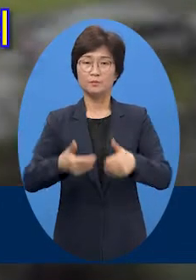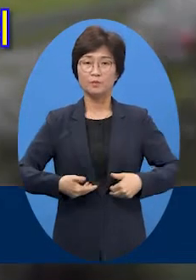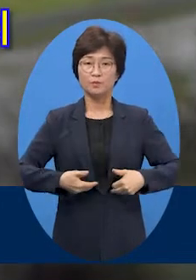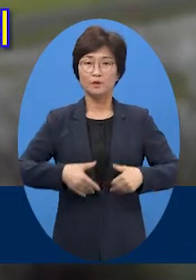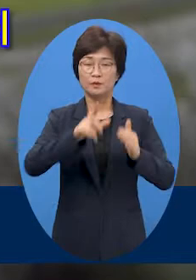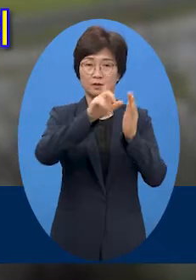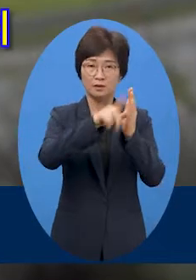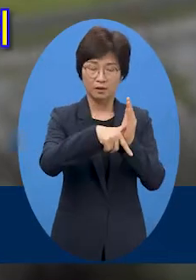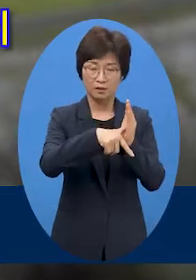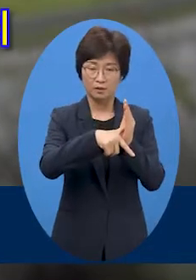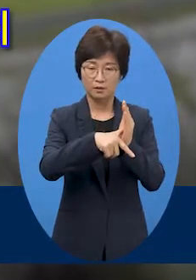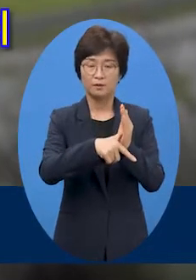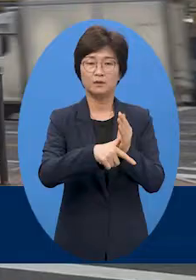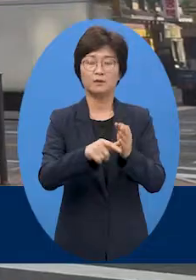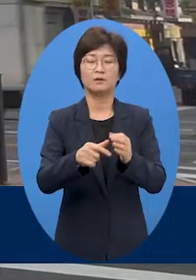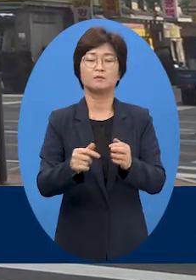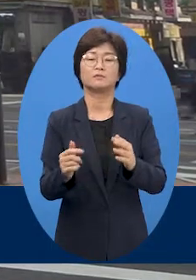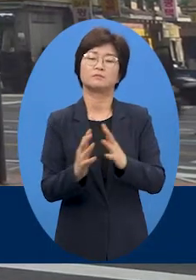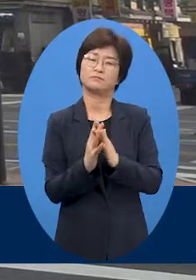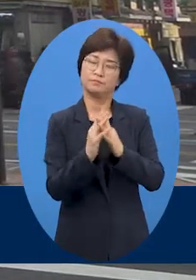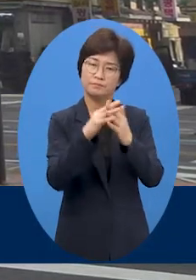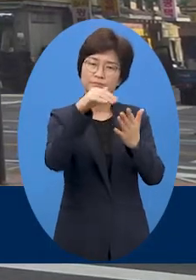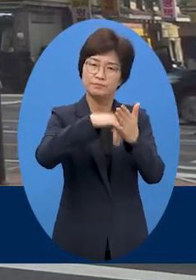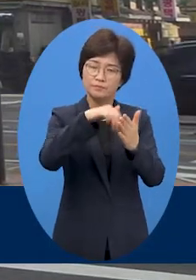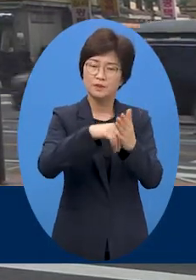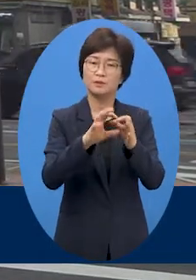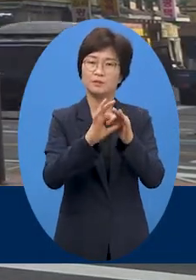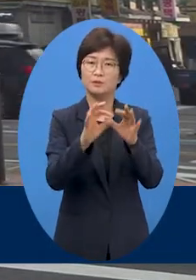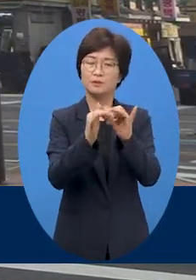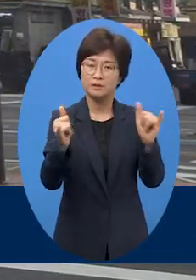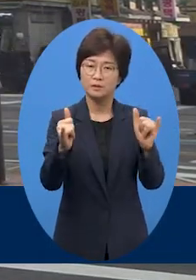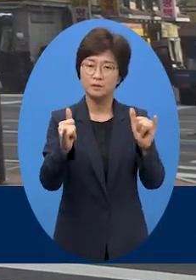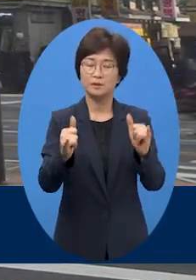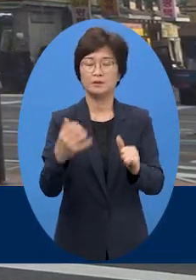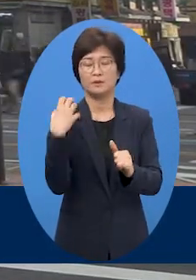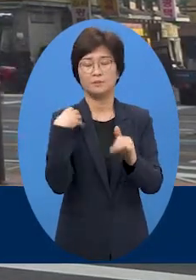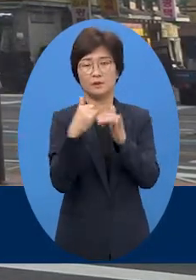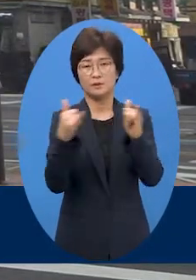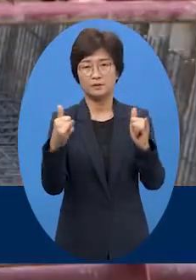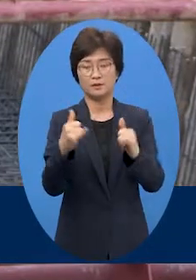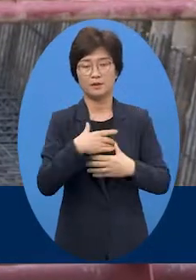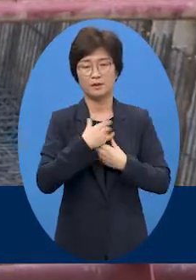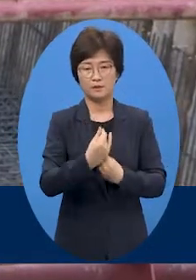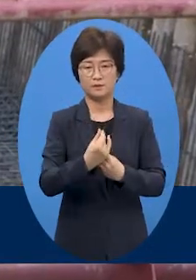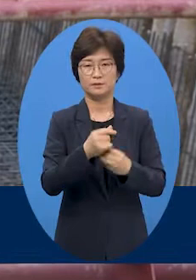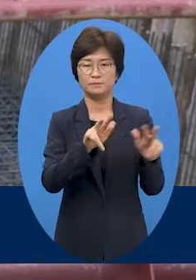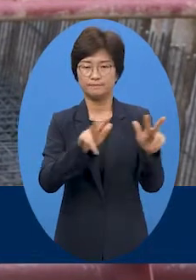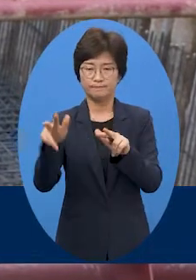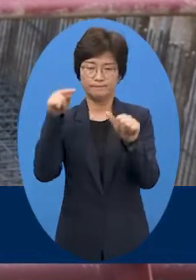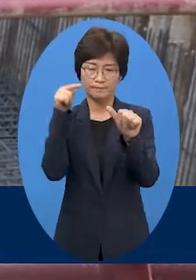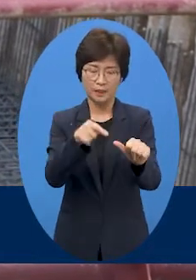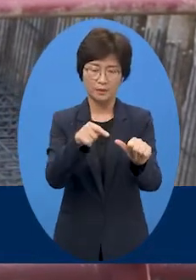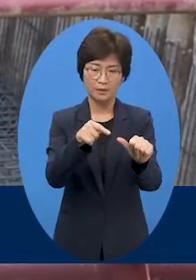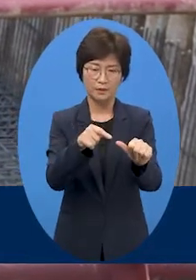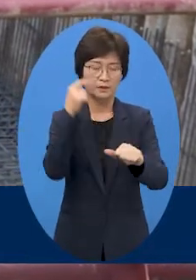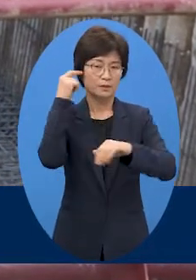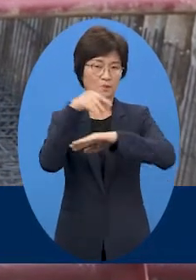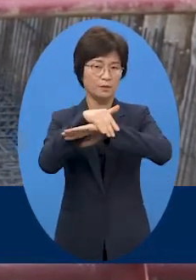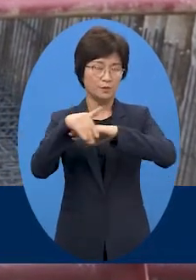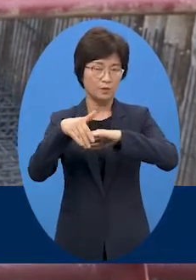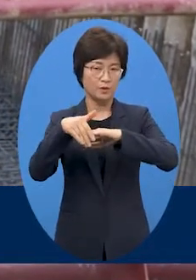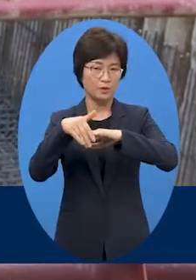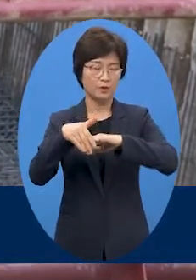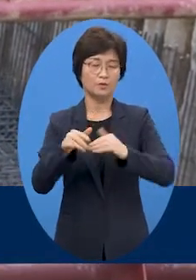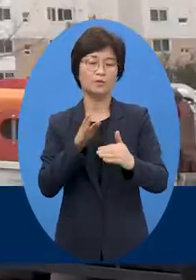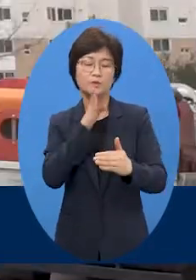공사가 필요한 사항에 대해서는 공사 관계자를 통해 초 속히 안전조치 하거나 안정 계획 수리 프 이행하도록 개